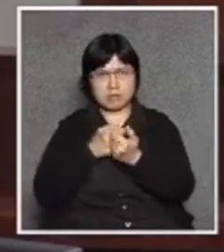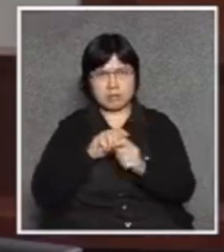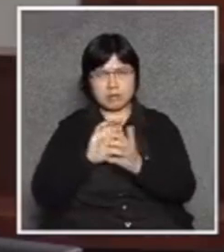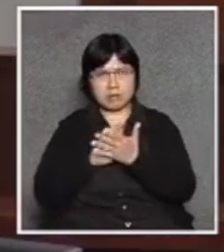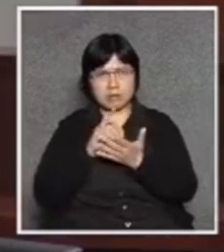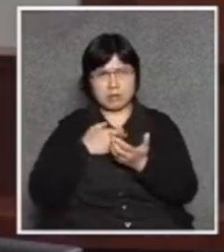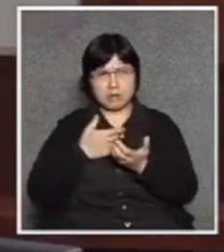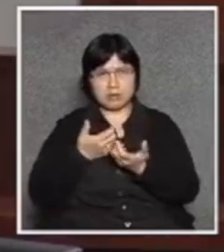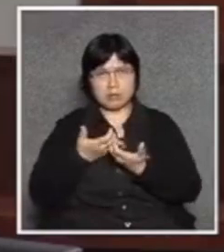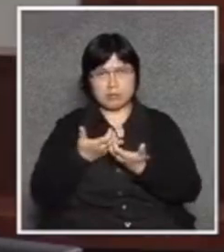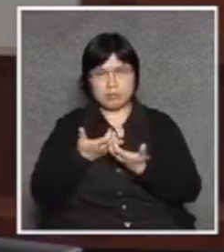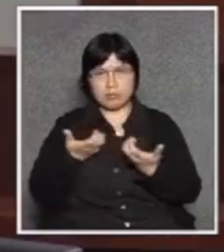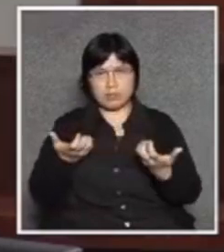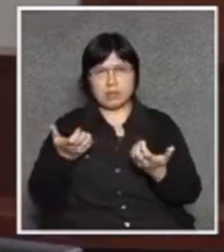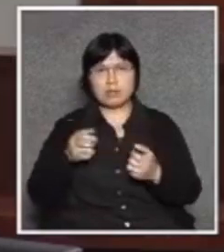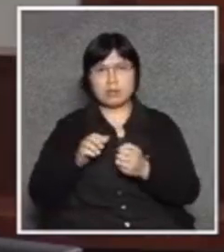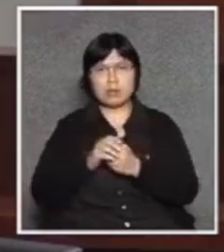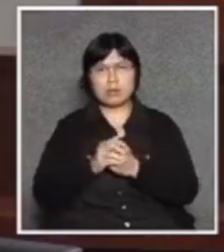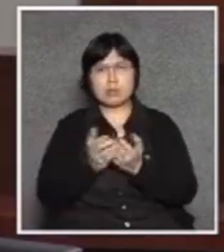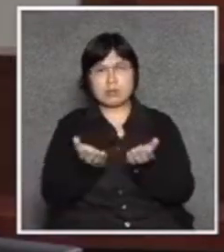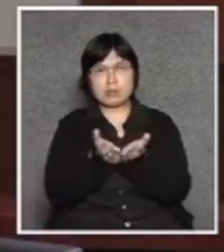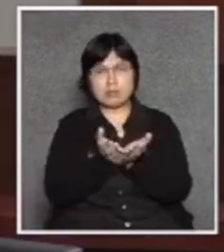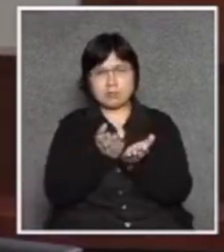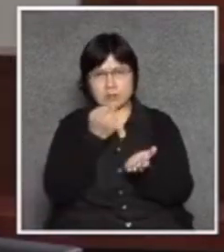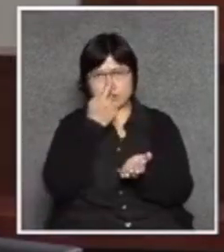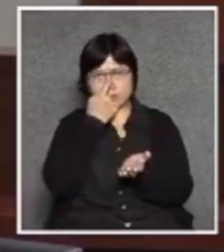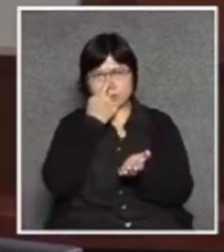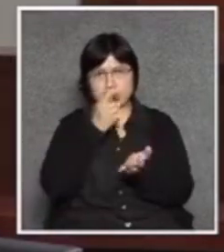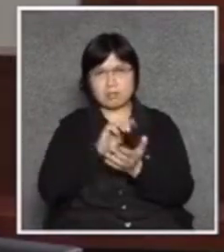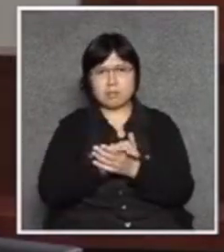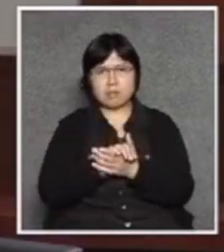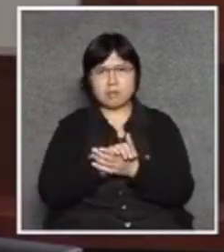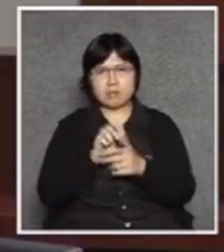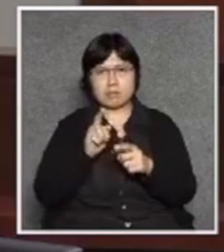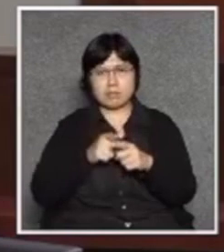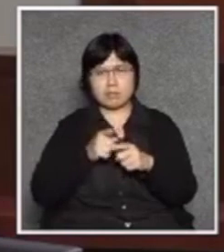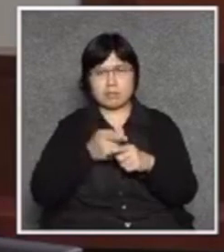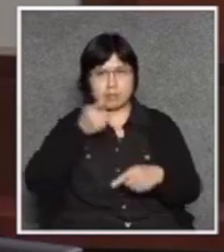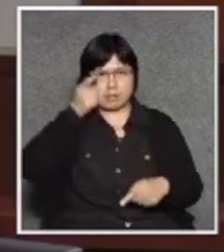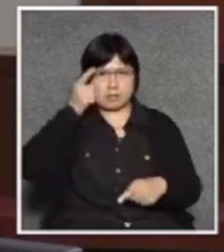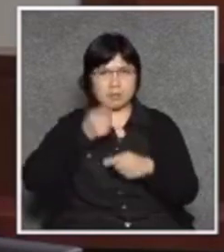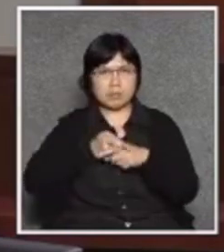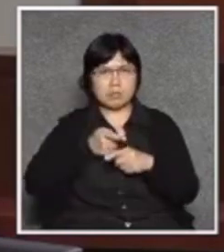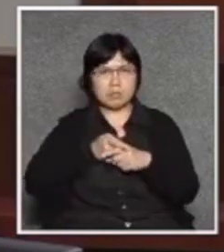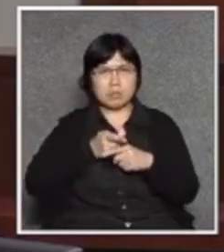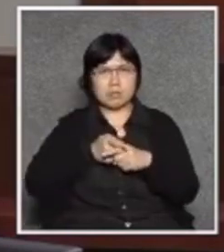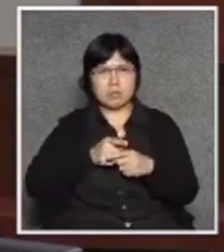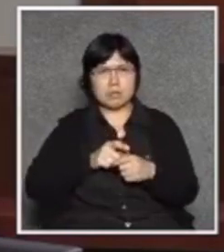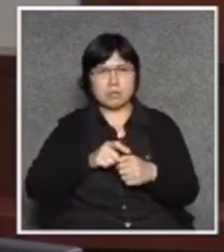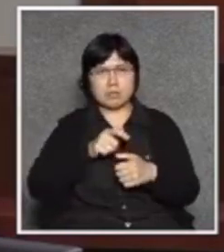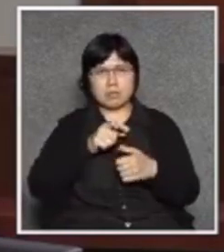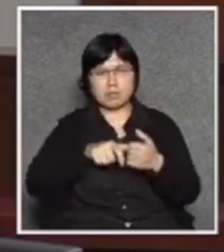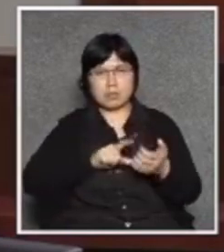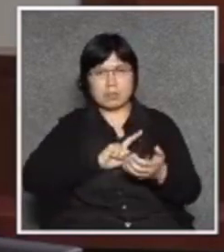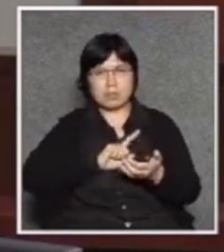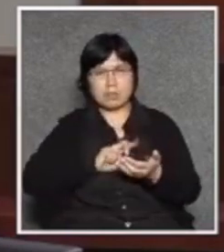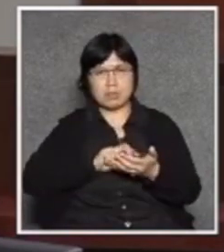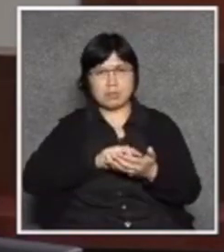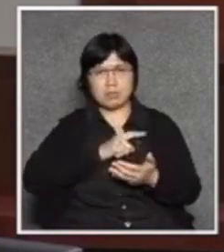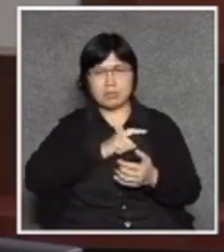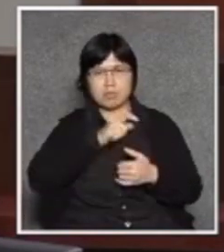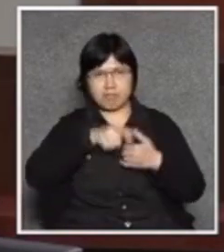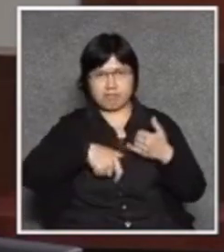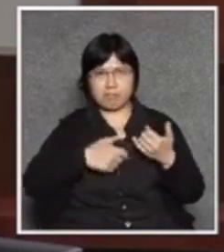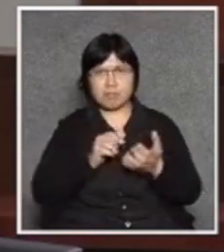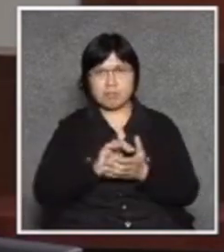德，證明梁振英是一個不折不扣的毒夫文賊。